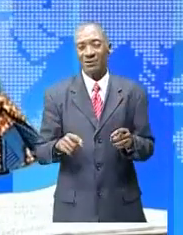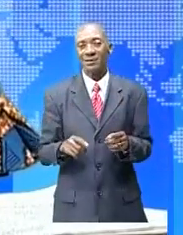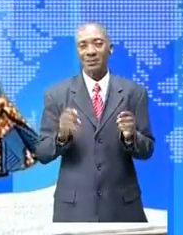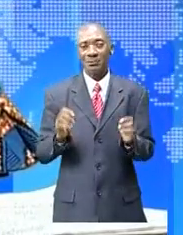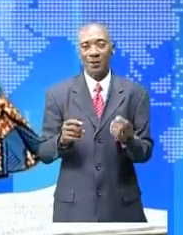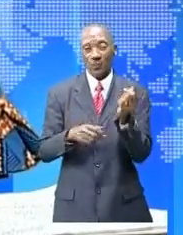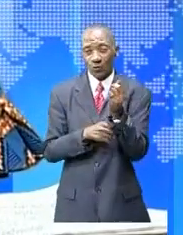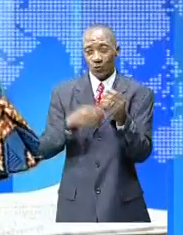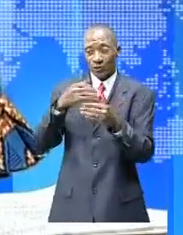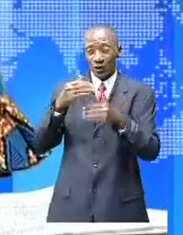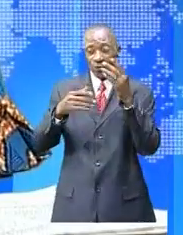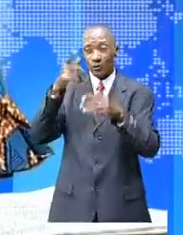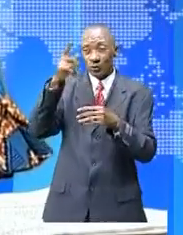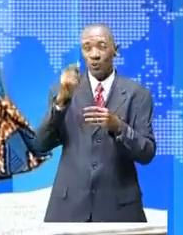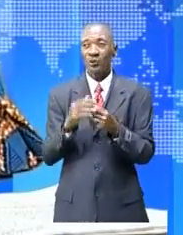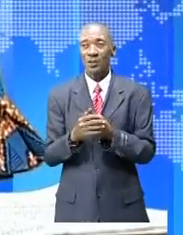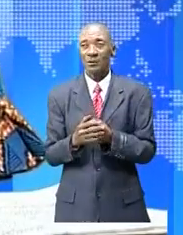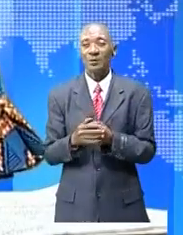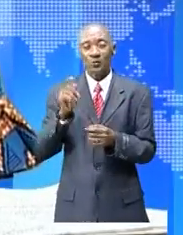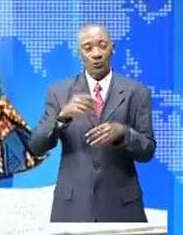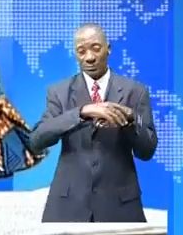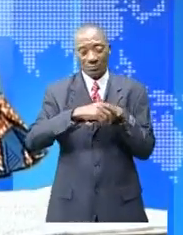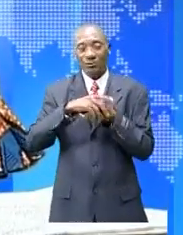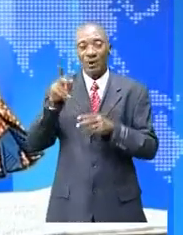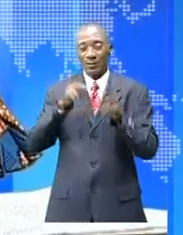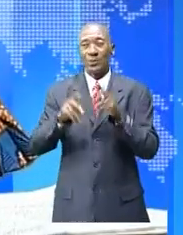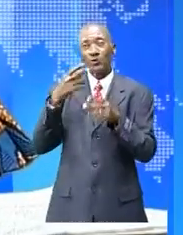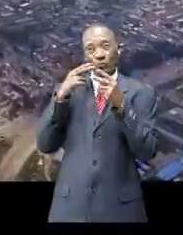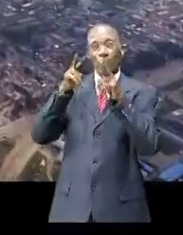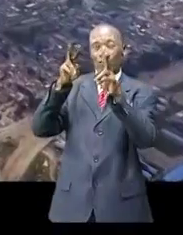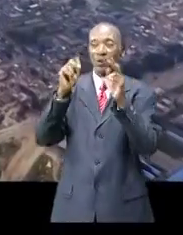sites d'appeler la population à des visites régulières.